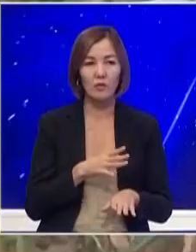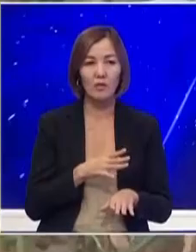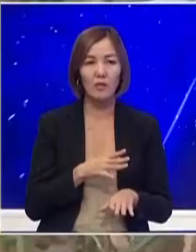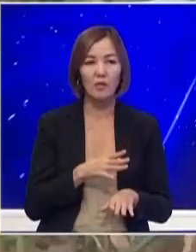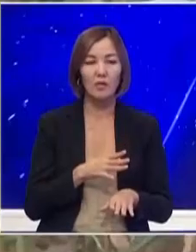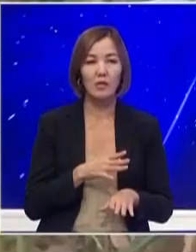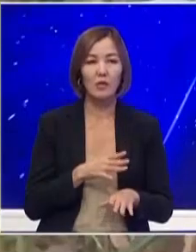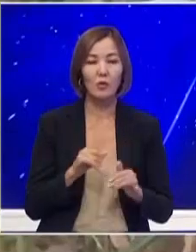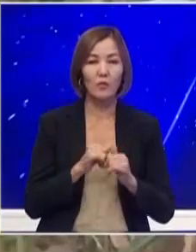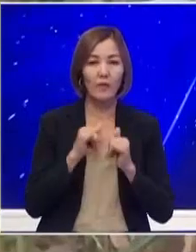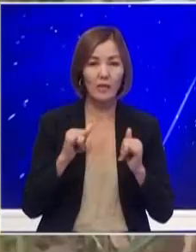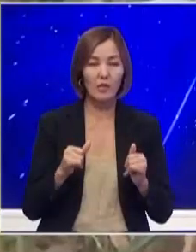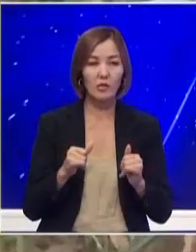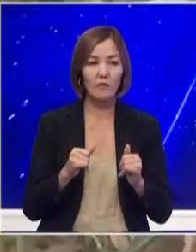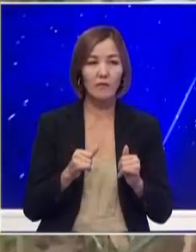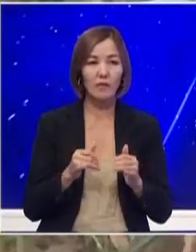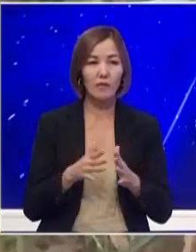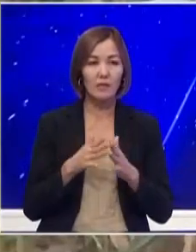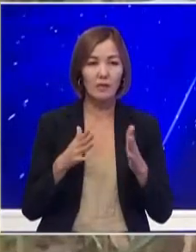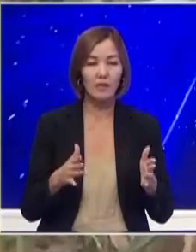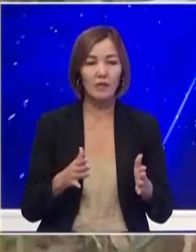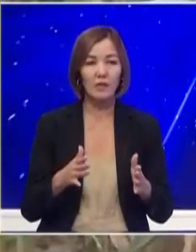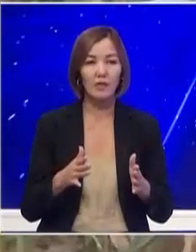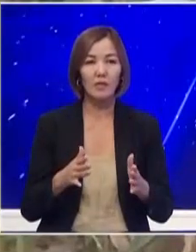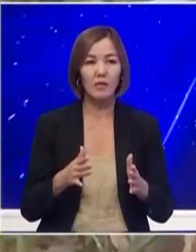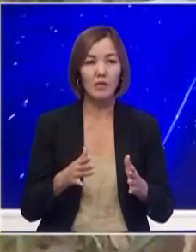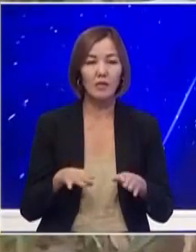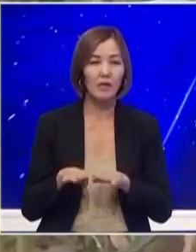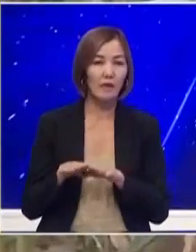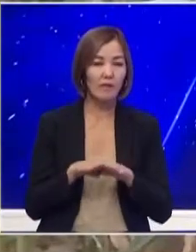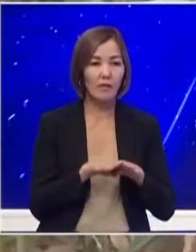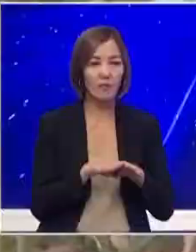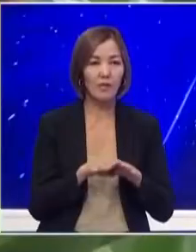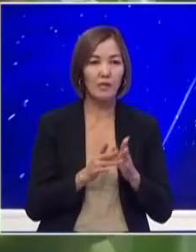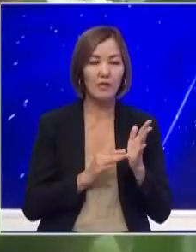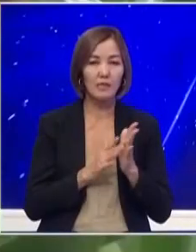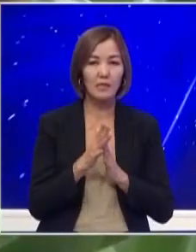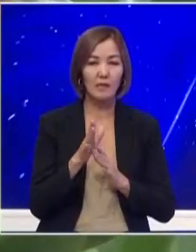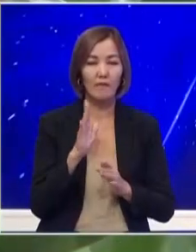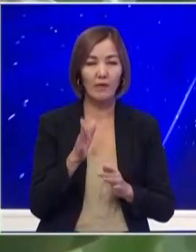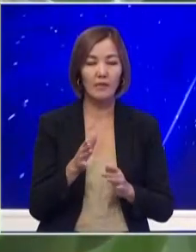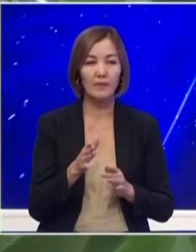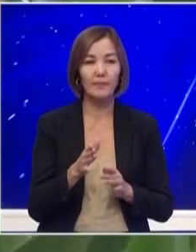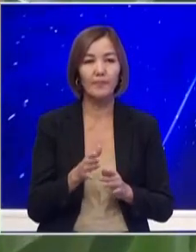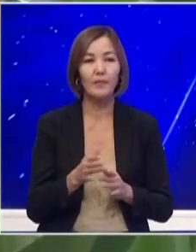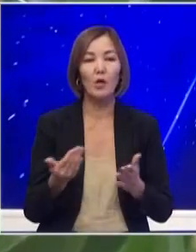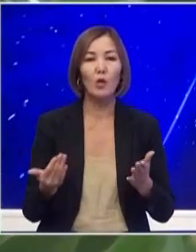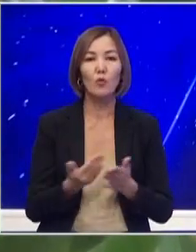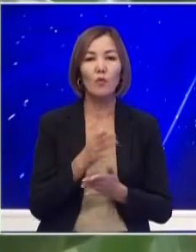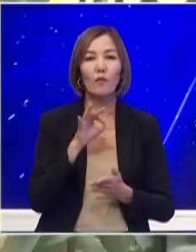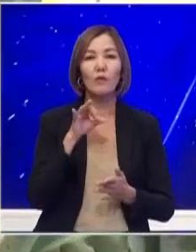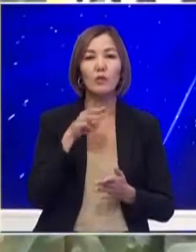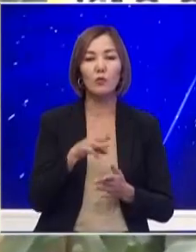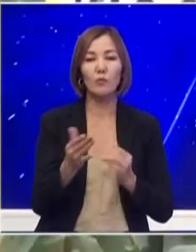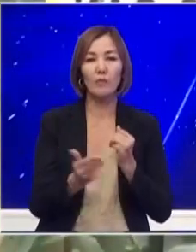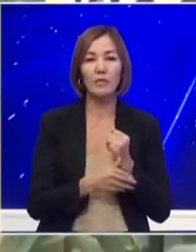питания, увеличивает процесс фотосинтеза и равномерное созревание. Вот те самые новые сорта, которые в